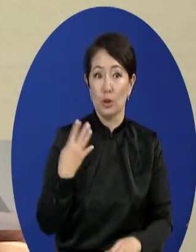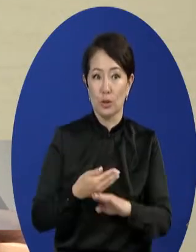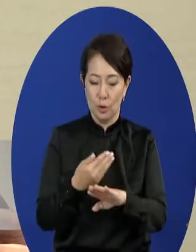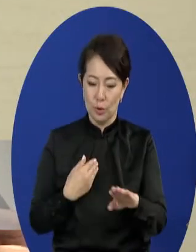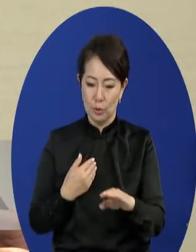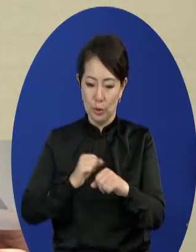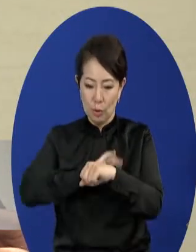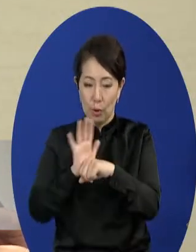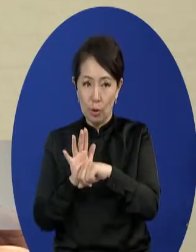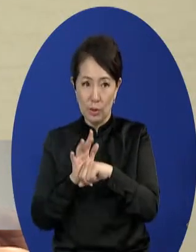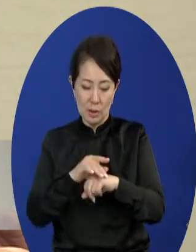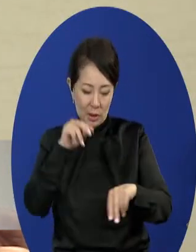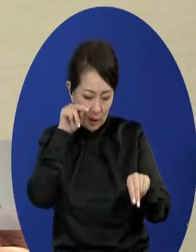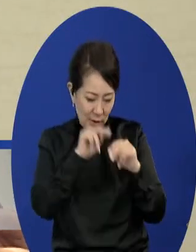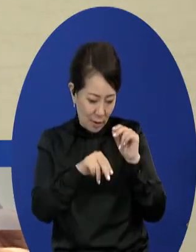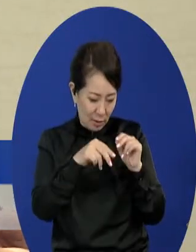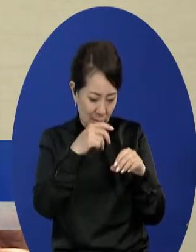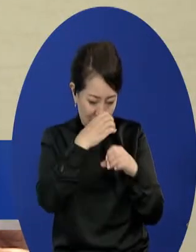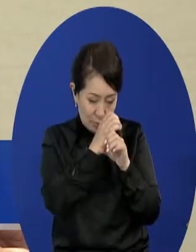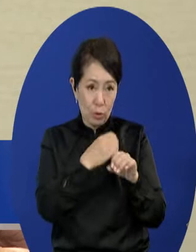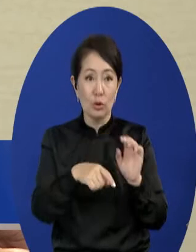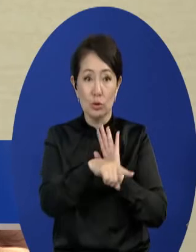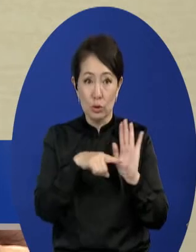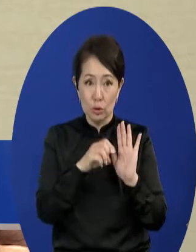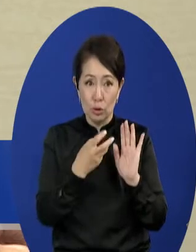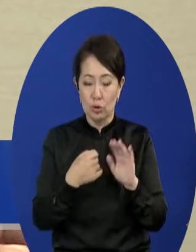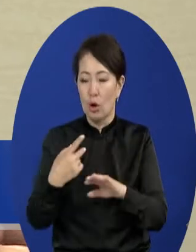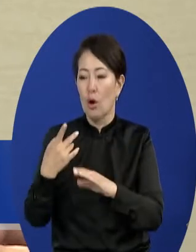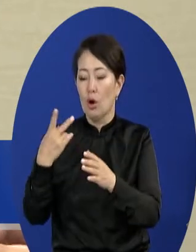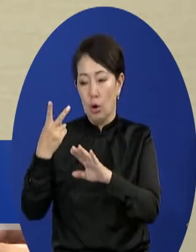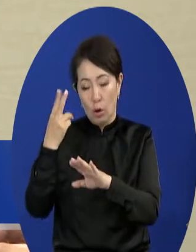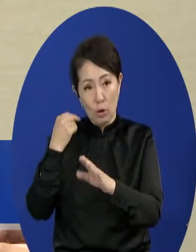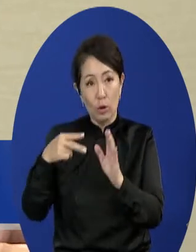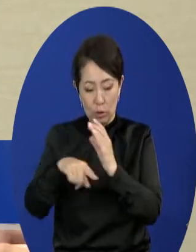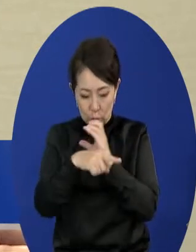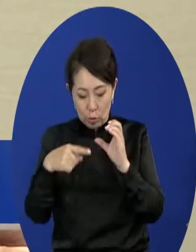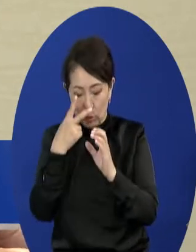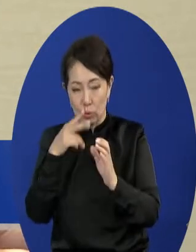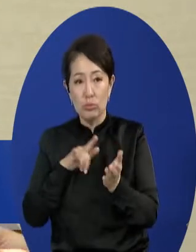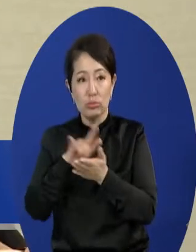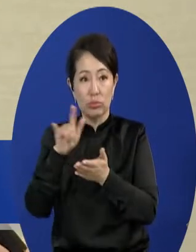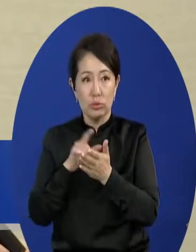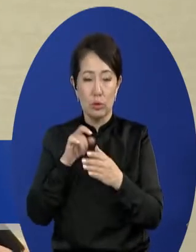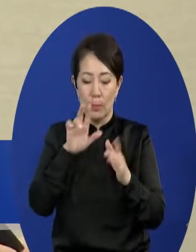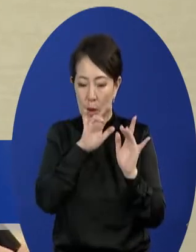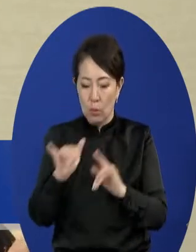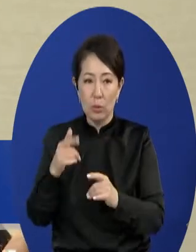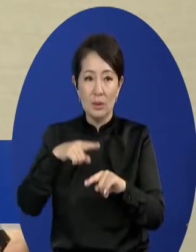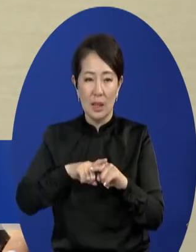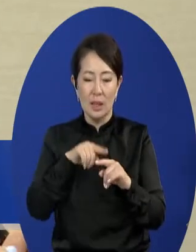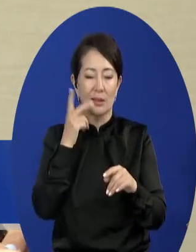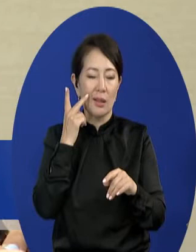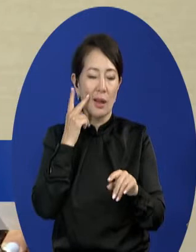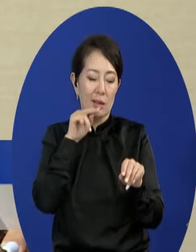коронавигийн тест өгчлөө. Тэрний сөрөг гарах хэвээр. Тэгээ 2 хоногийн өмнө бас өгчлөө. Нислэгээсээ өмнө бол 2 удаа өгчсөн байх хэвээр. Буугаад дахиад өгнө. Сая